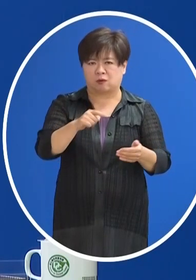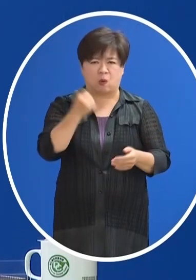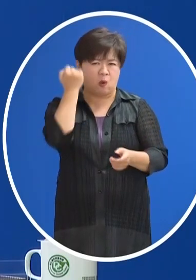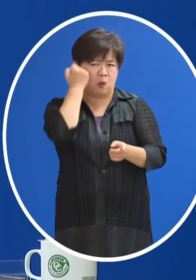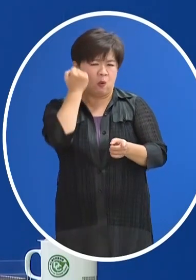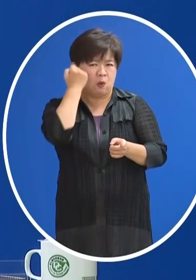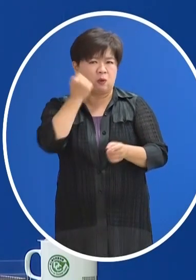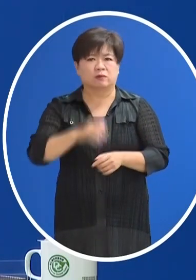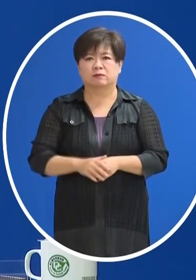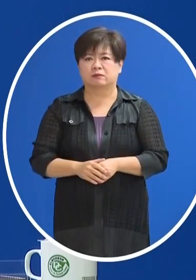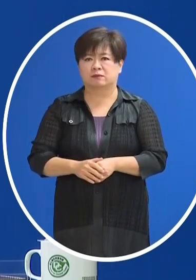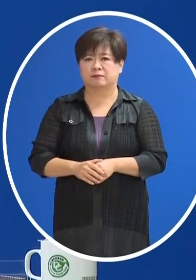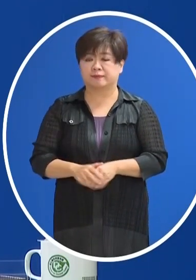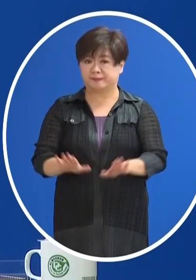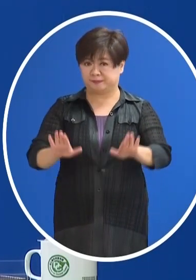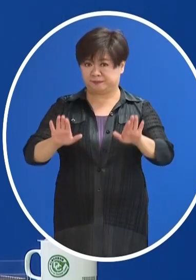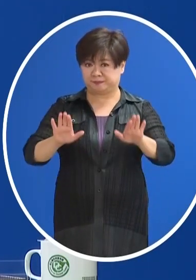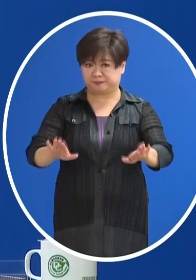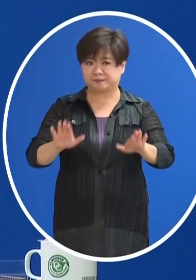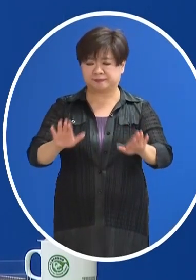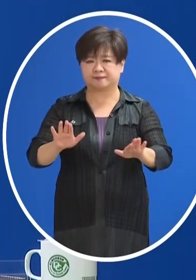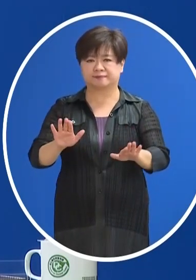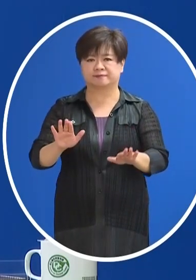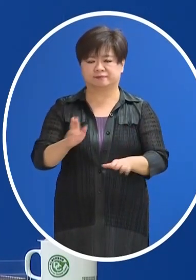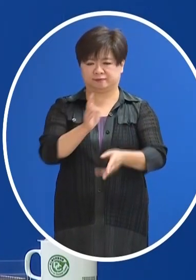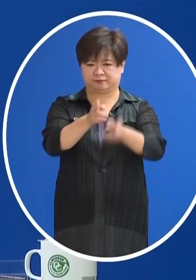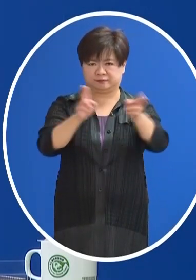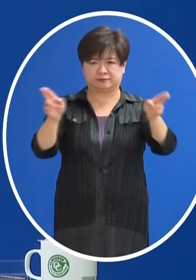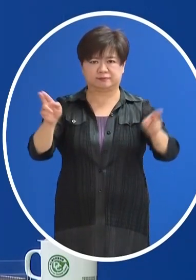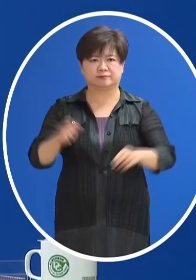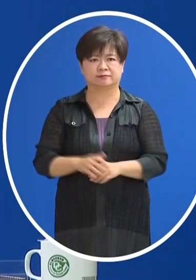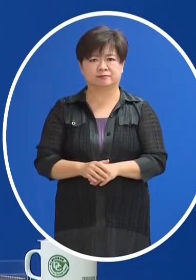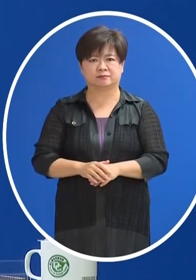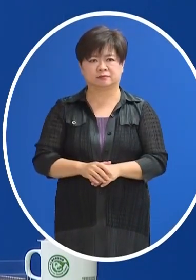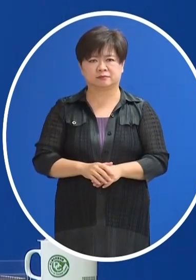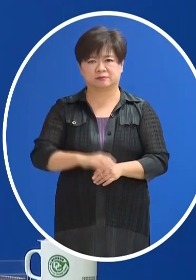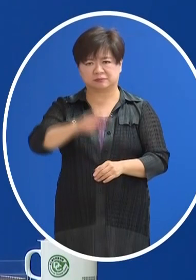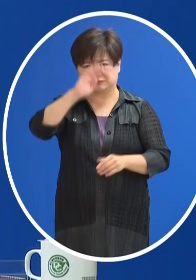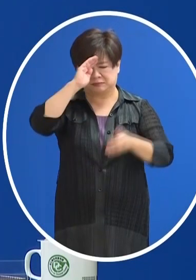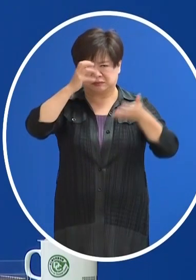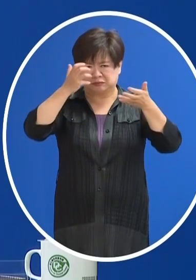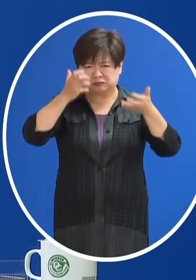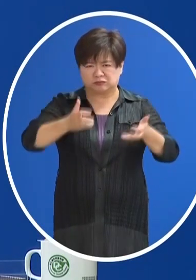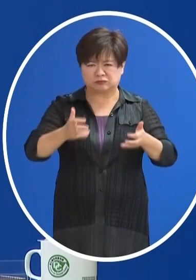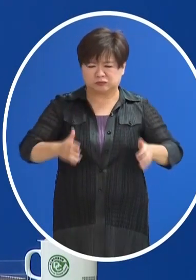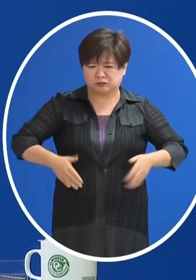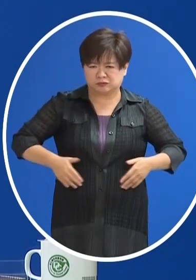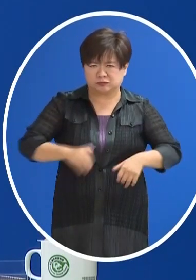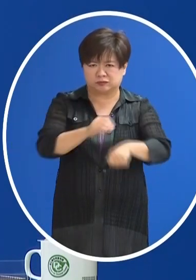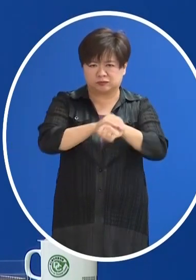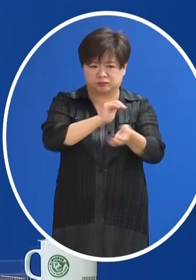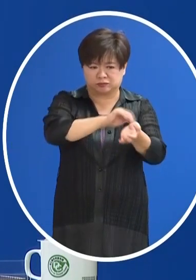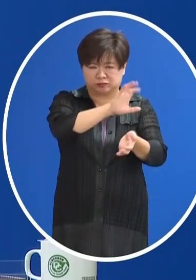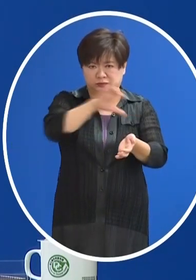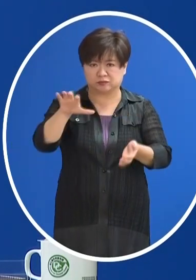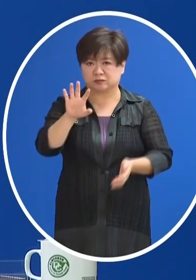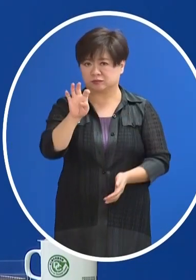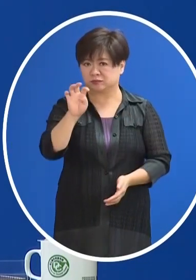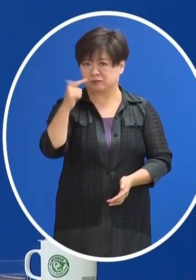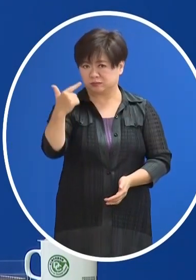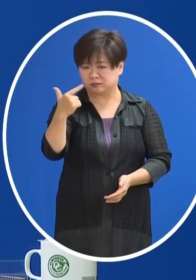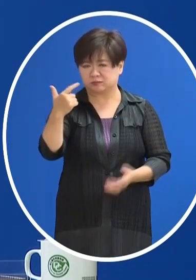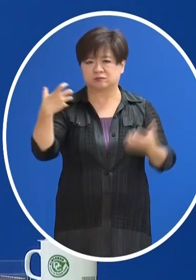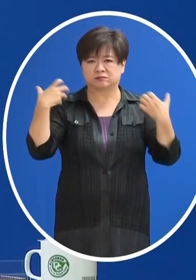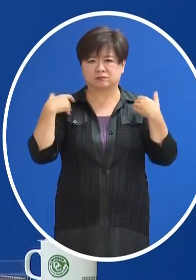战。那目前我们已经责成各个重度级的急救责任医院共46家，那么要开